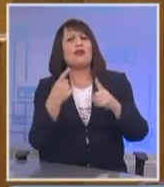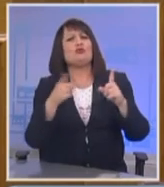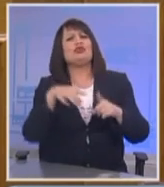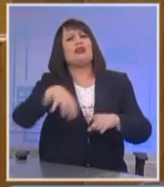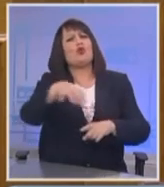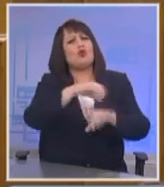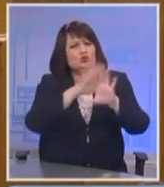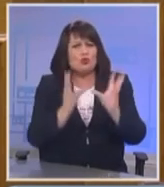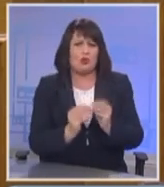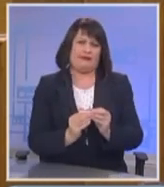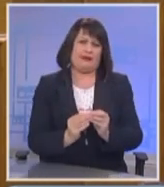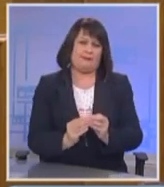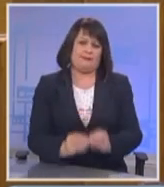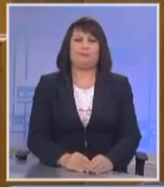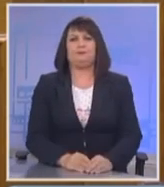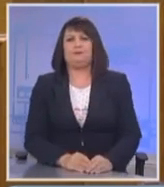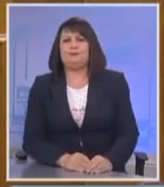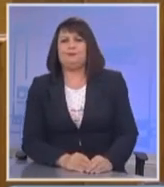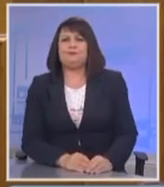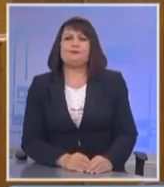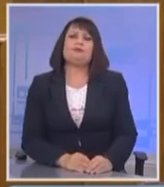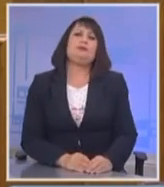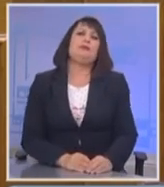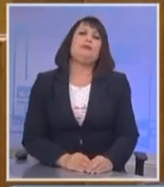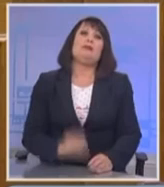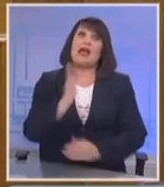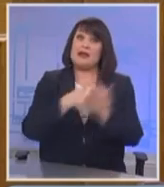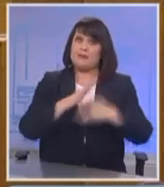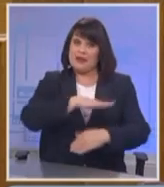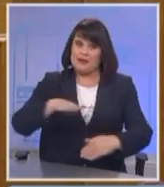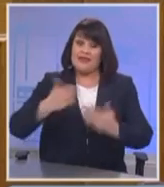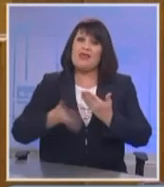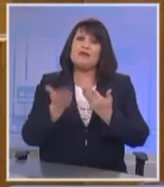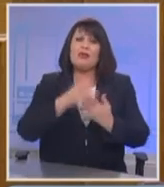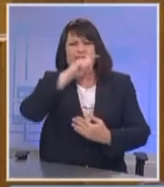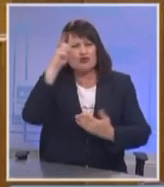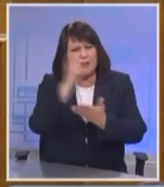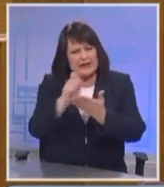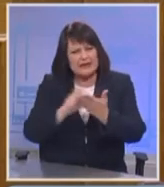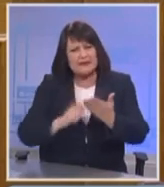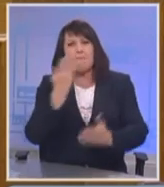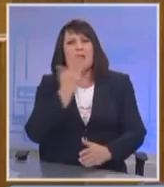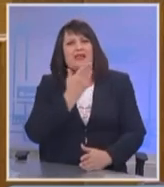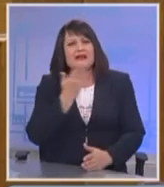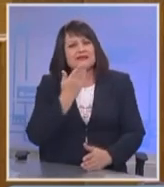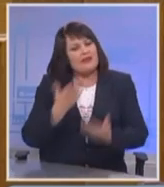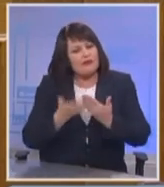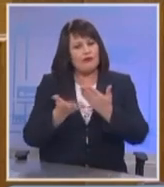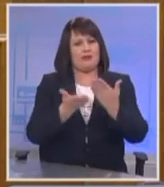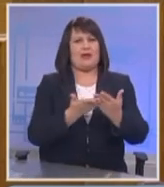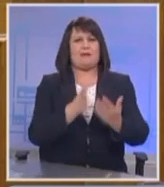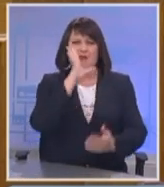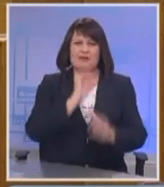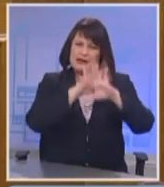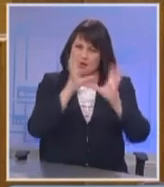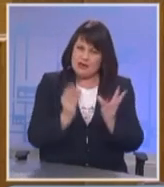κλπ. Ένα σχολείο που θα βοηθά όλα τα παιδιά με αναπηρίες και με μαθησιακές δυσκολίες. Ένα πραγματικά